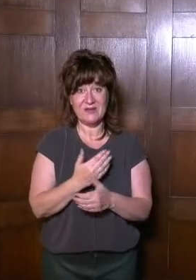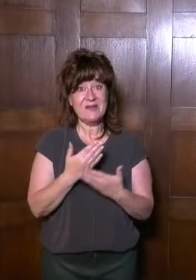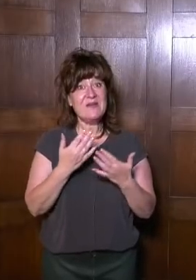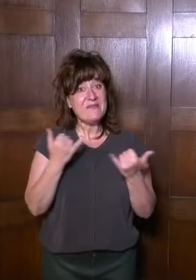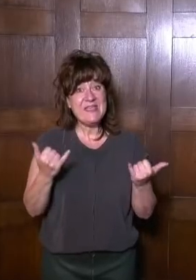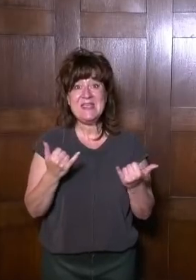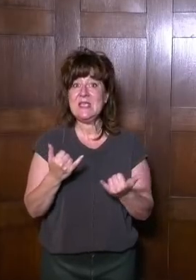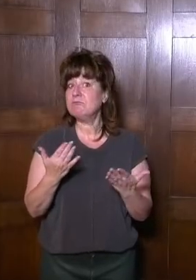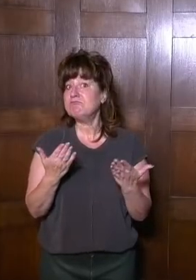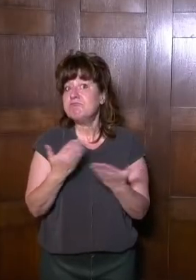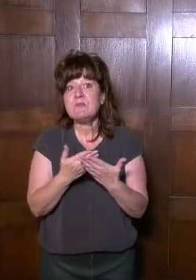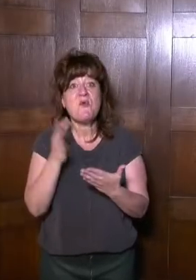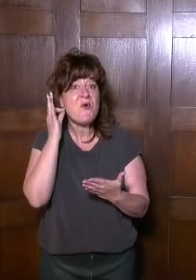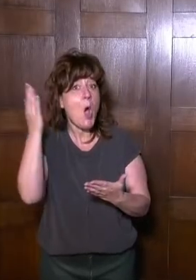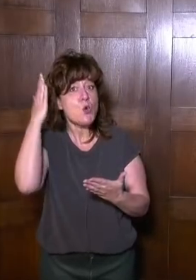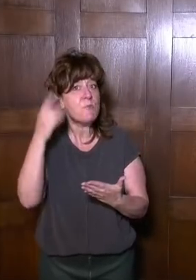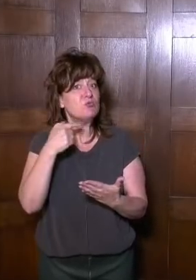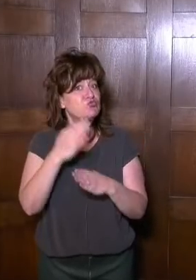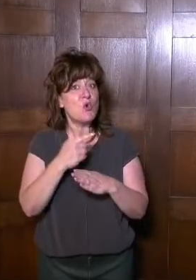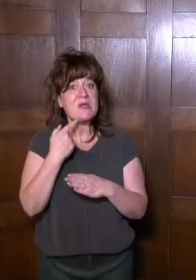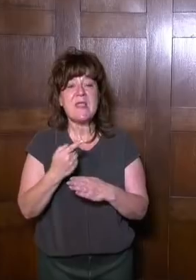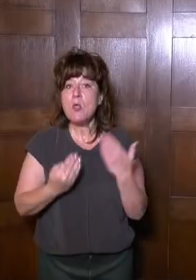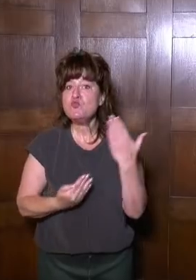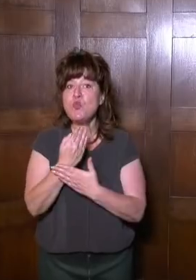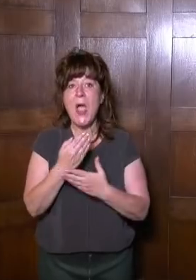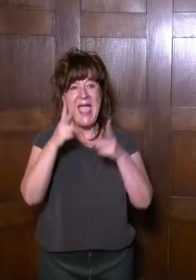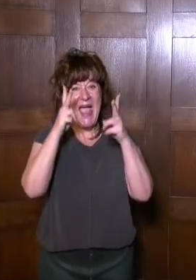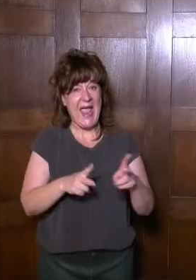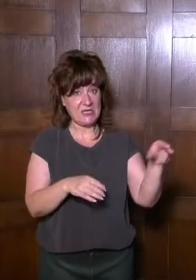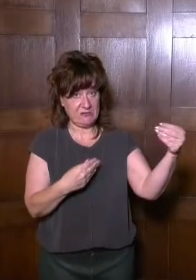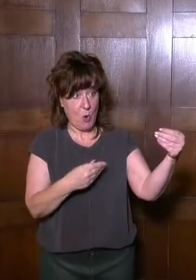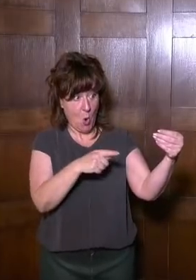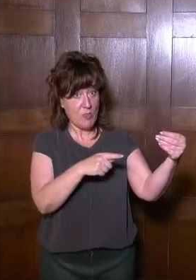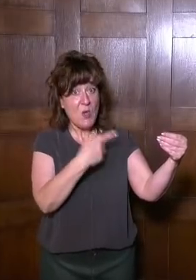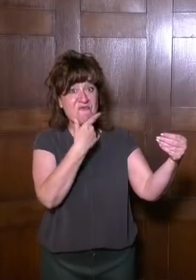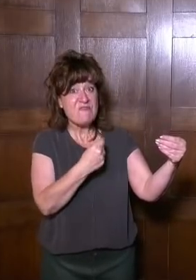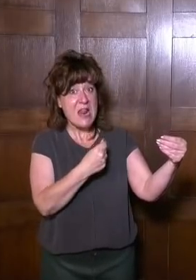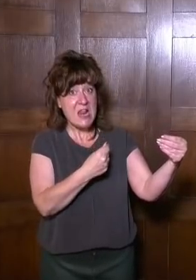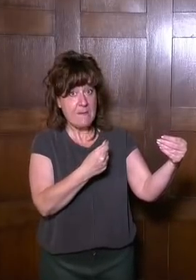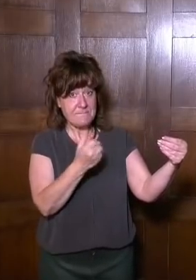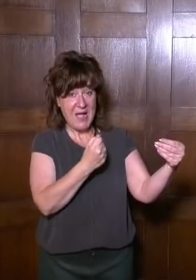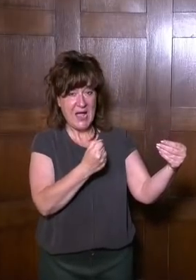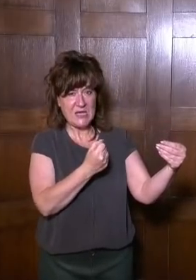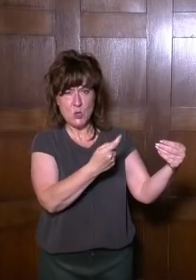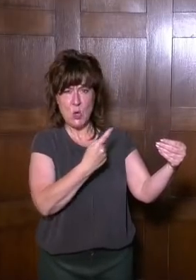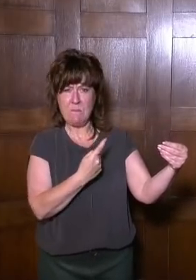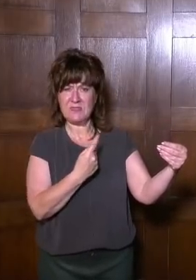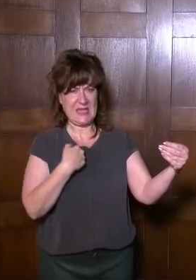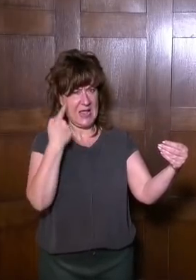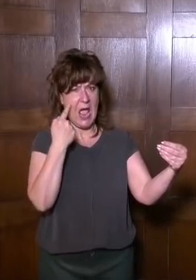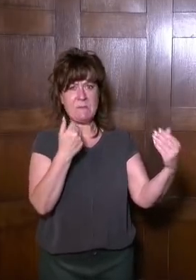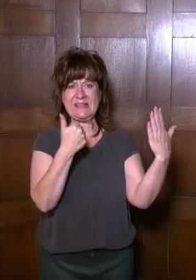gesagt, eine neue Rechtsverordnung ist in Arbeit, die muss kommen. 6. Juni ist, glaube ich, der